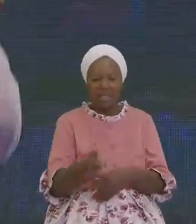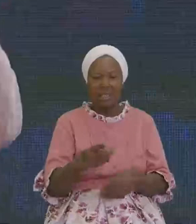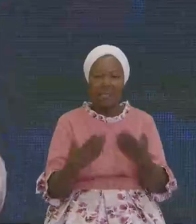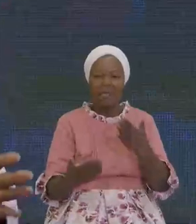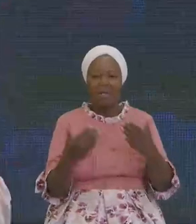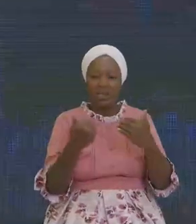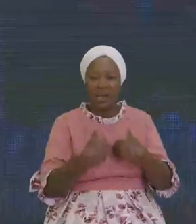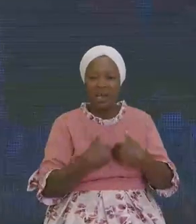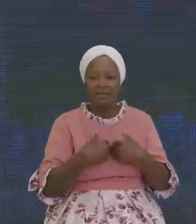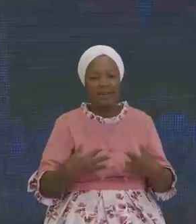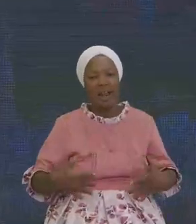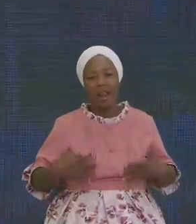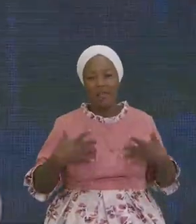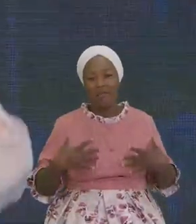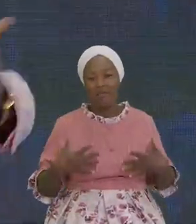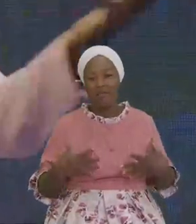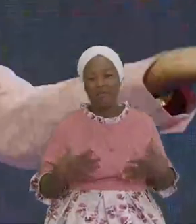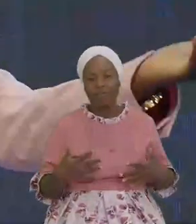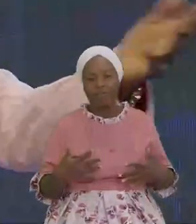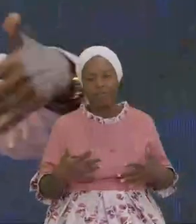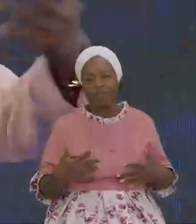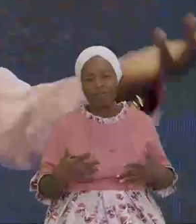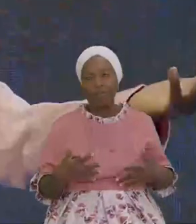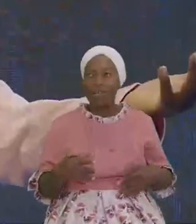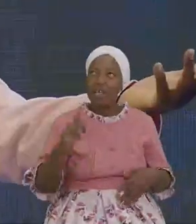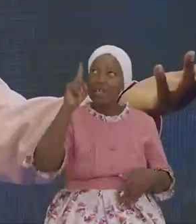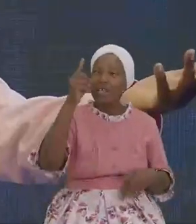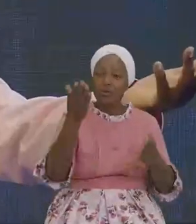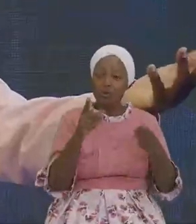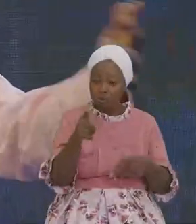venu pour qu'ils aient la vie.